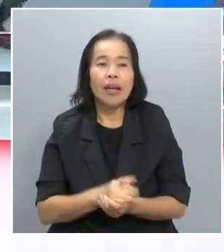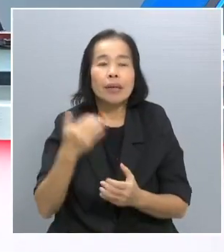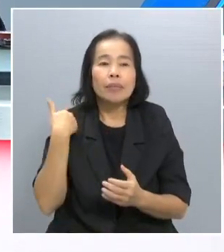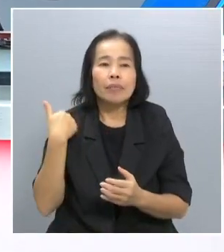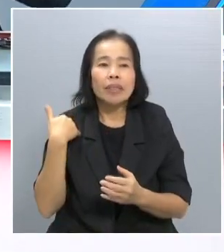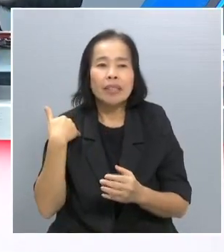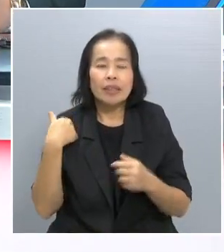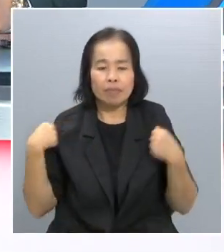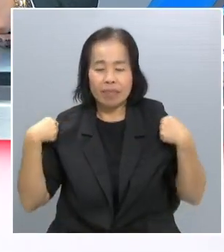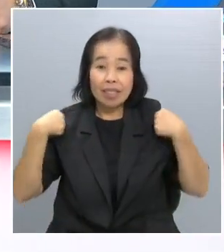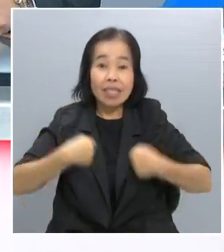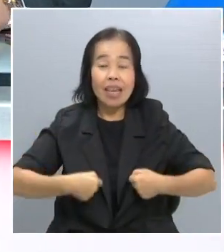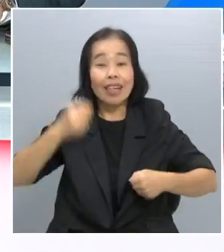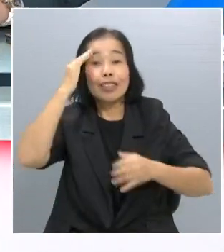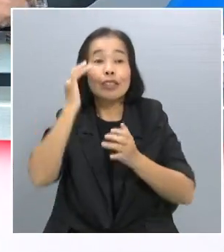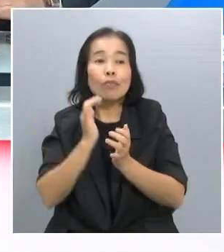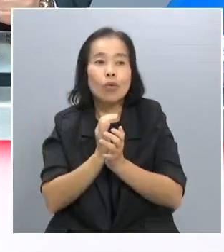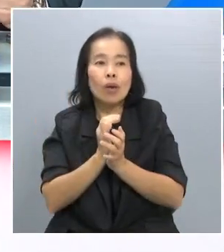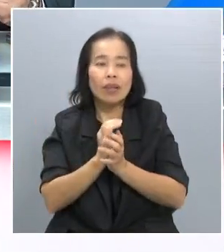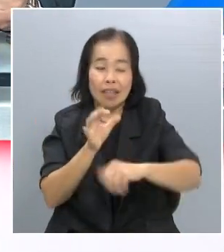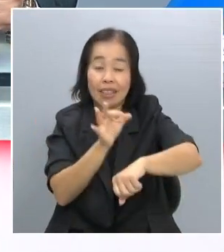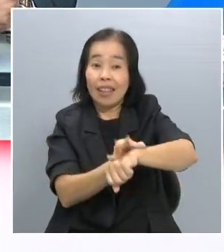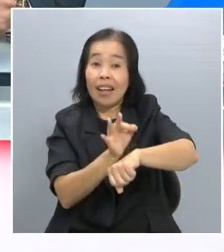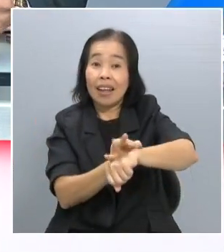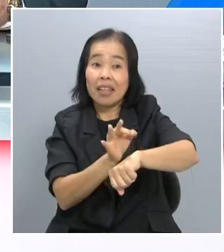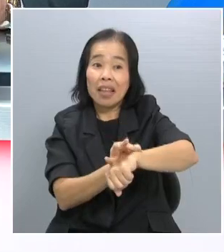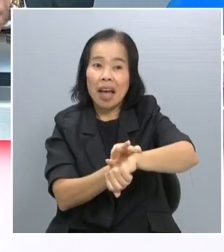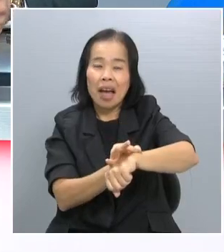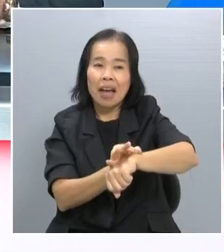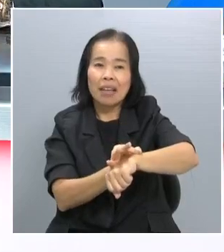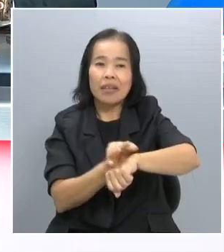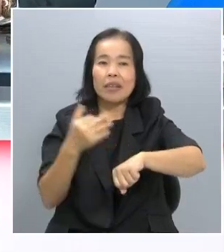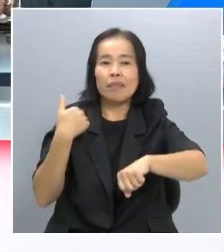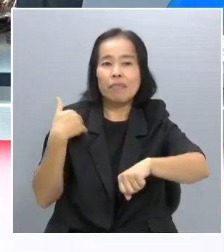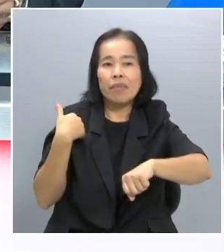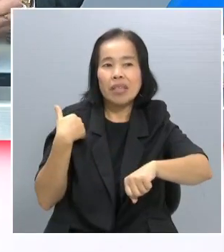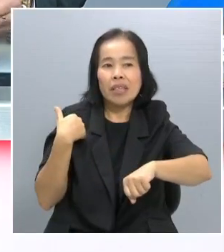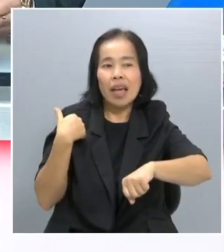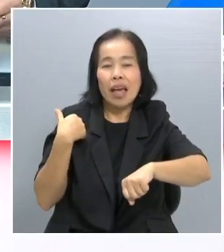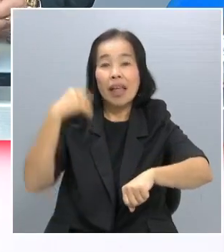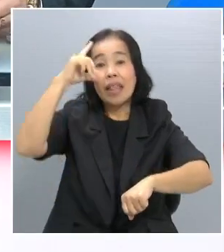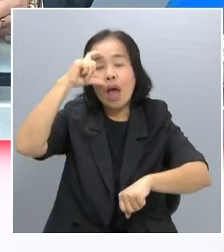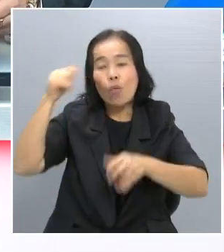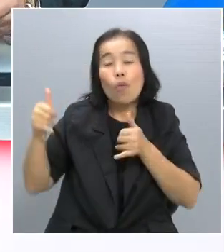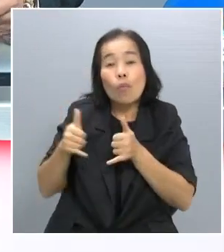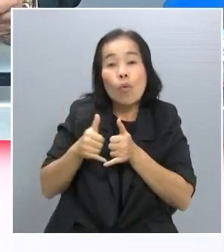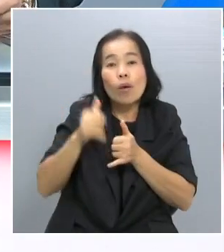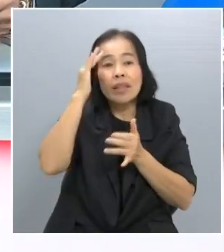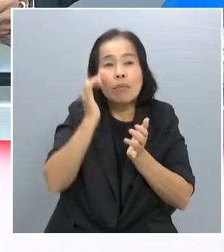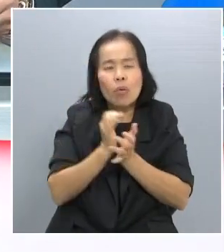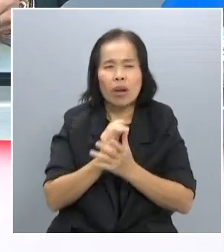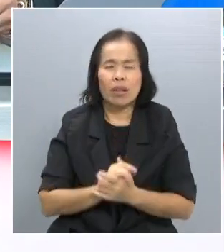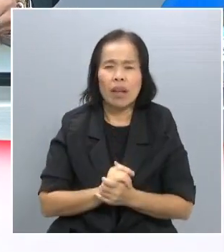งเดินใส่เสื้อตำรวจมาแล้วก็ โชว์นาฬิกา โชว์นาฬิการิชาร์ดมิวแล้วก็แบบมีแบบถ่ายลงถ่ายรูปกับตำรวจนายนึง ค่ะ เสร็จพอไปถามว่า